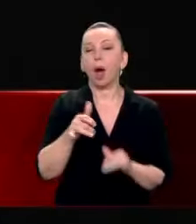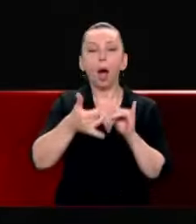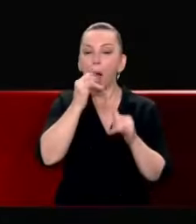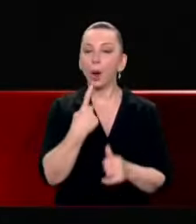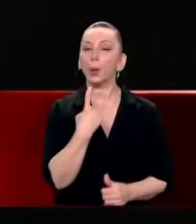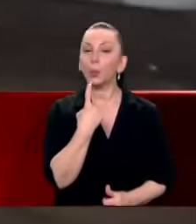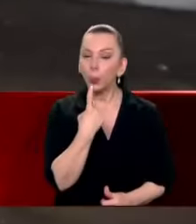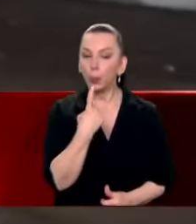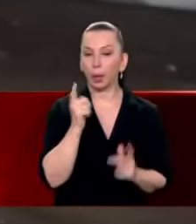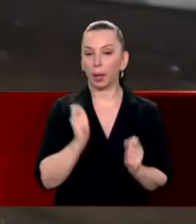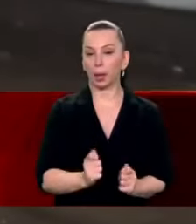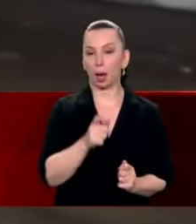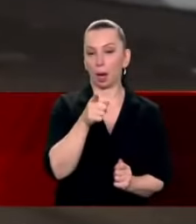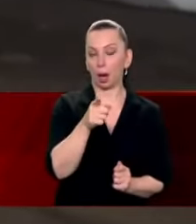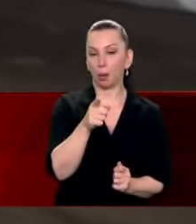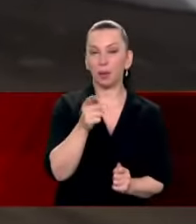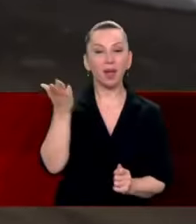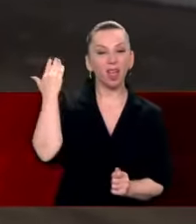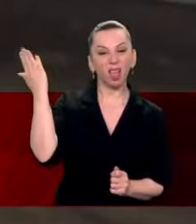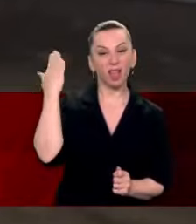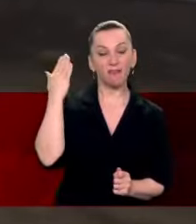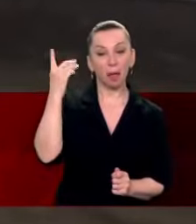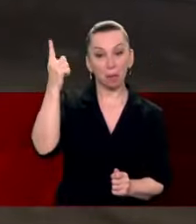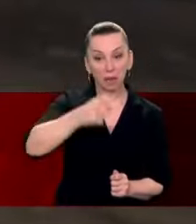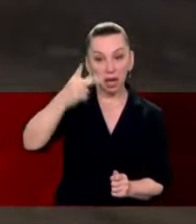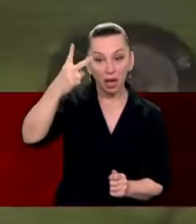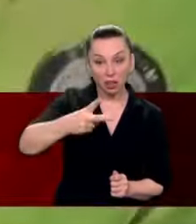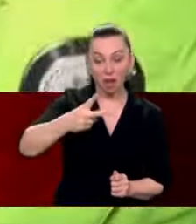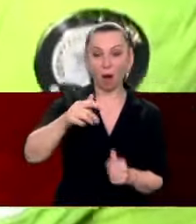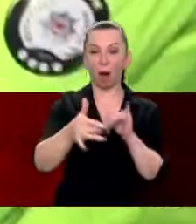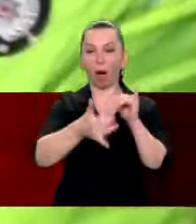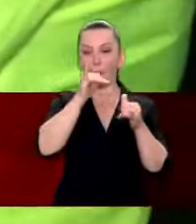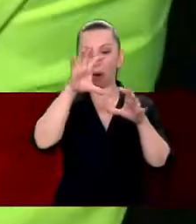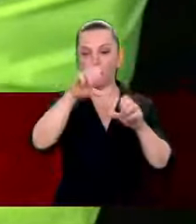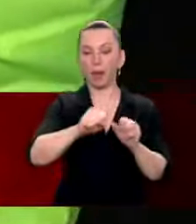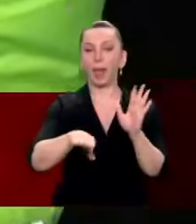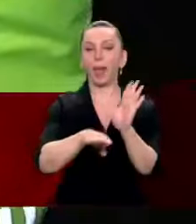kardeş? Sürücünün geçmişte de iki kez alkollü yakalandığı ve